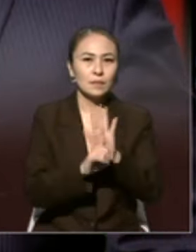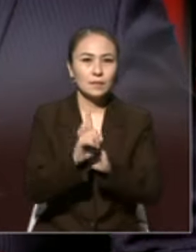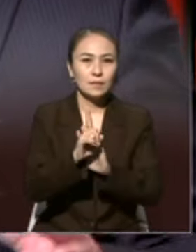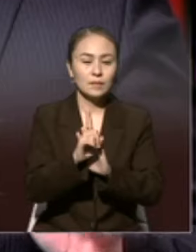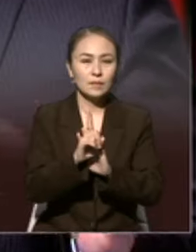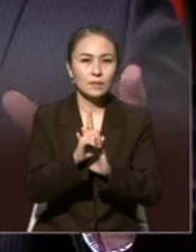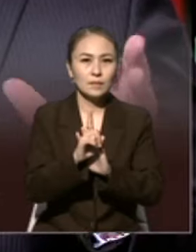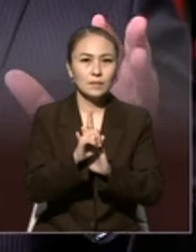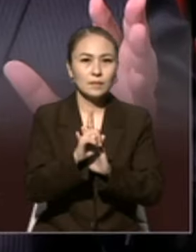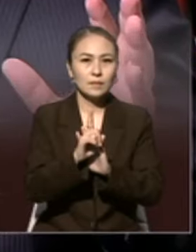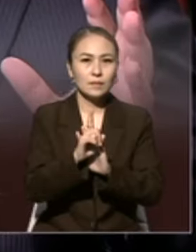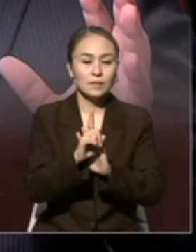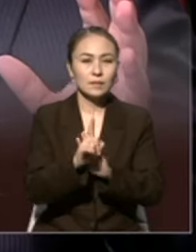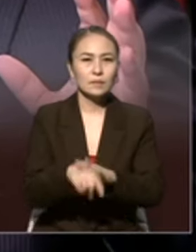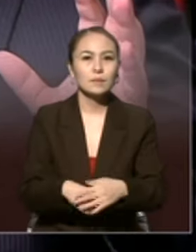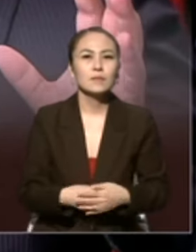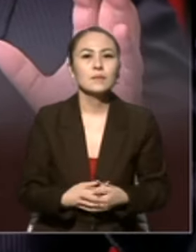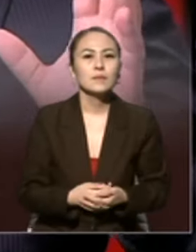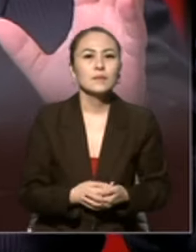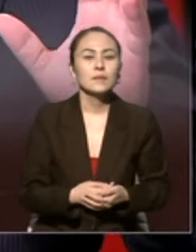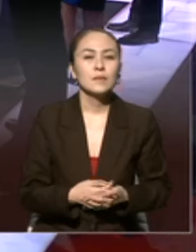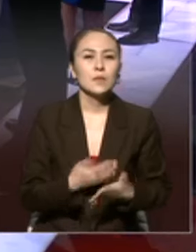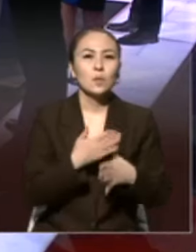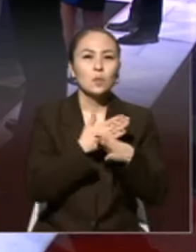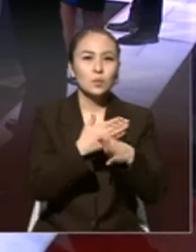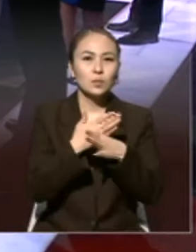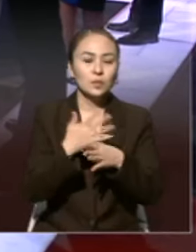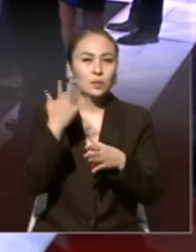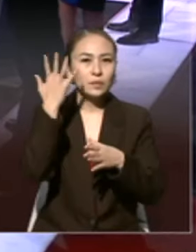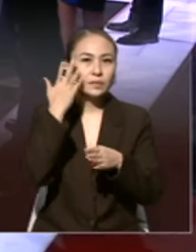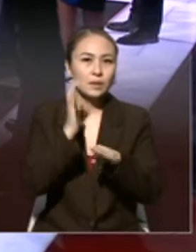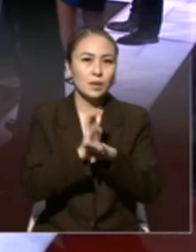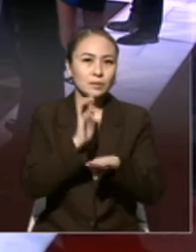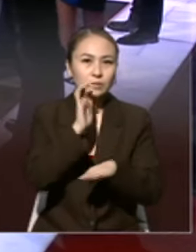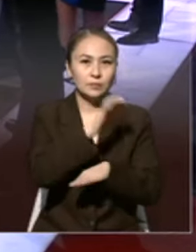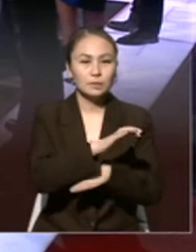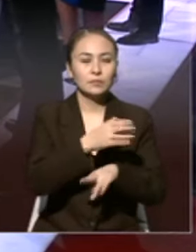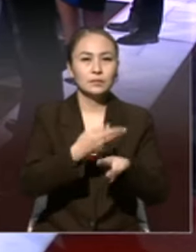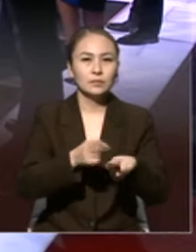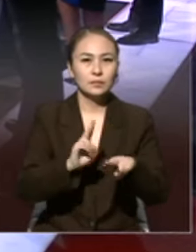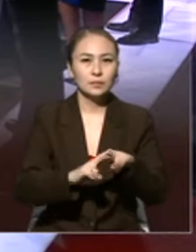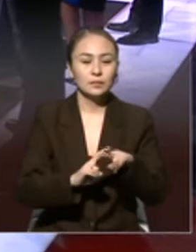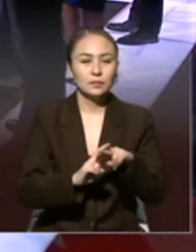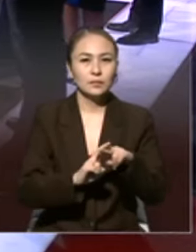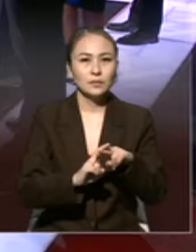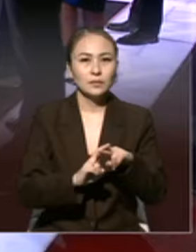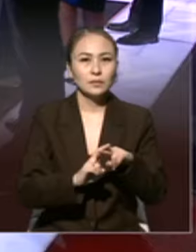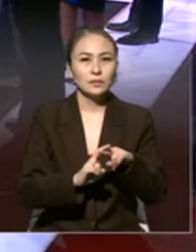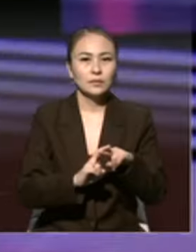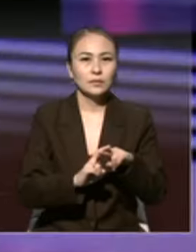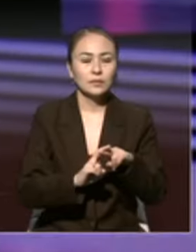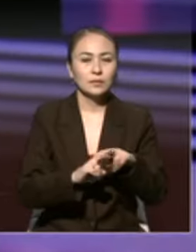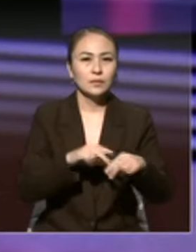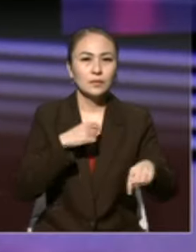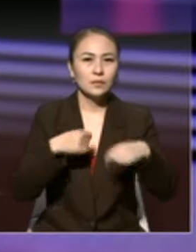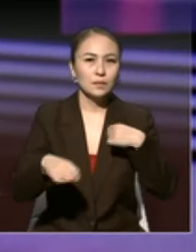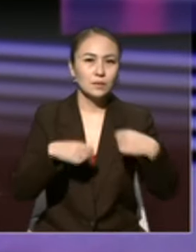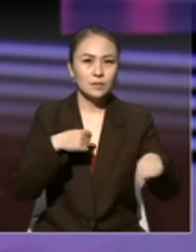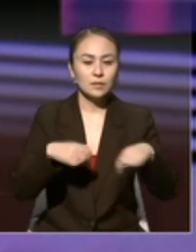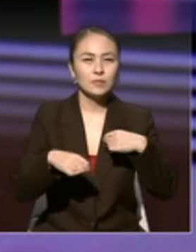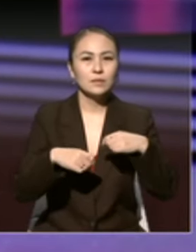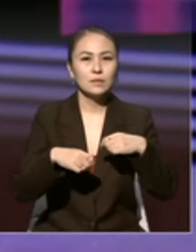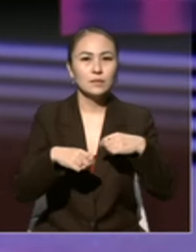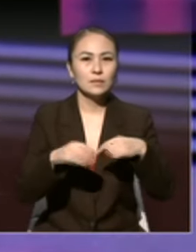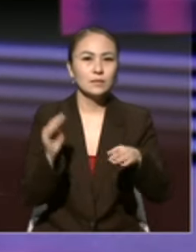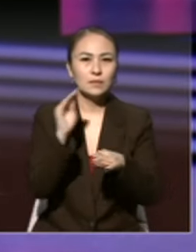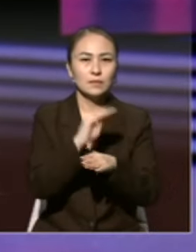күнде біз мынау гуманитарлық көмектерді жіберген кезінде біз солар осы тауарлармен, осы көмектермен